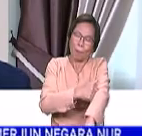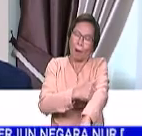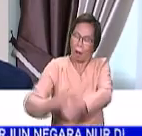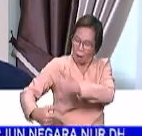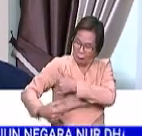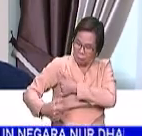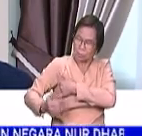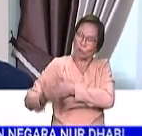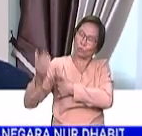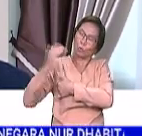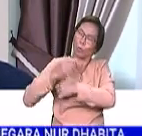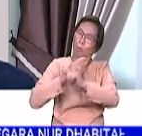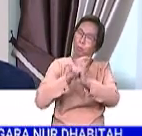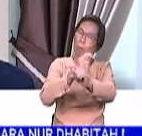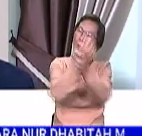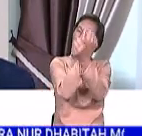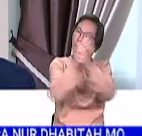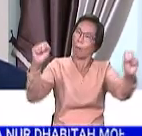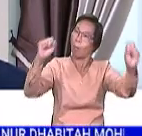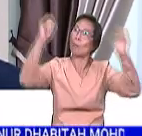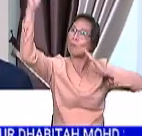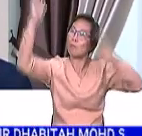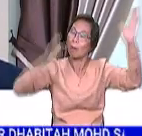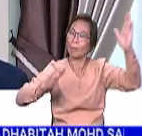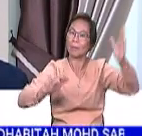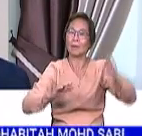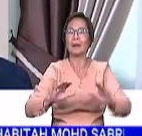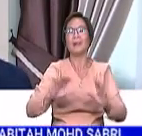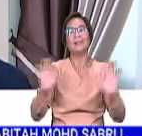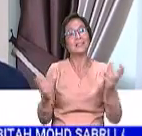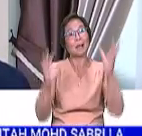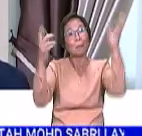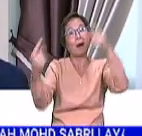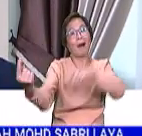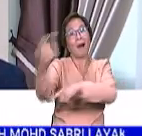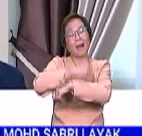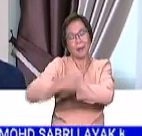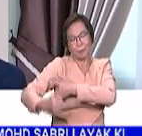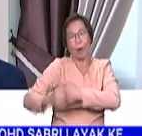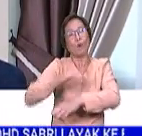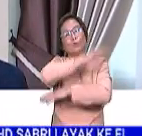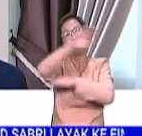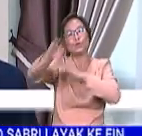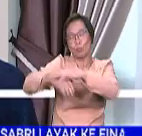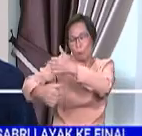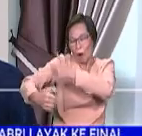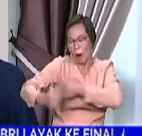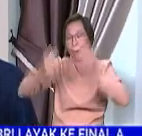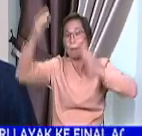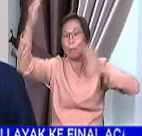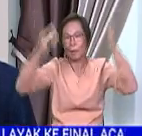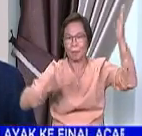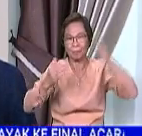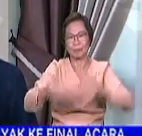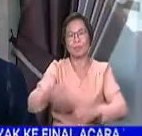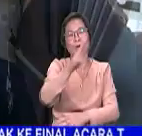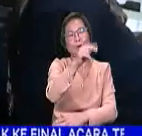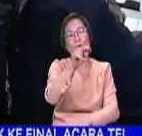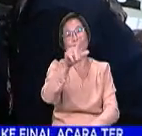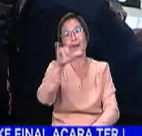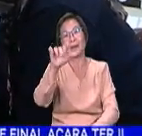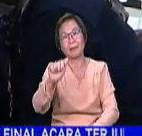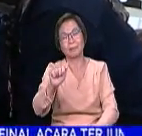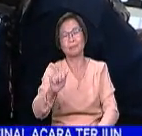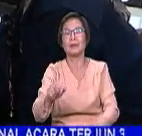yang terdahulu yang mempertahankan kedaulatan negara Selamat hari pahlawan kepada semua wiranegara doa dalam di ATM